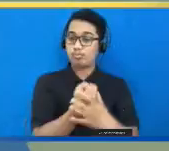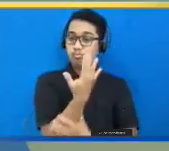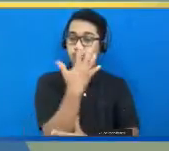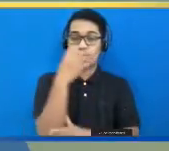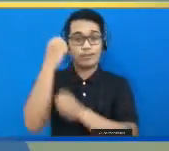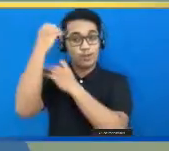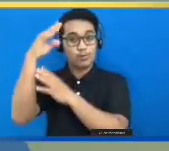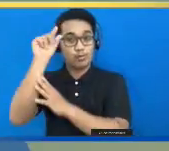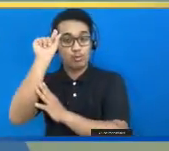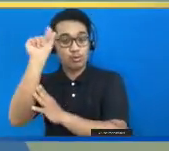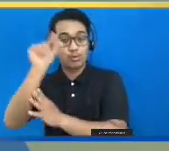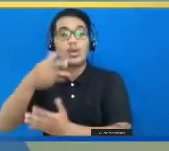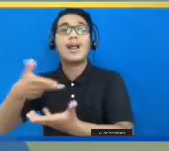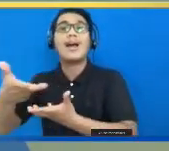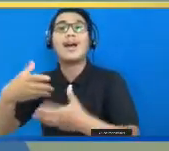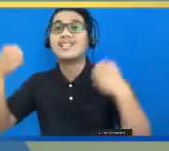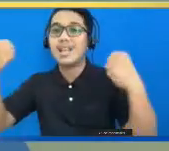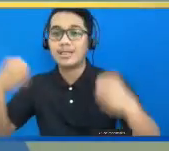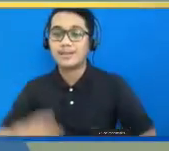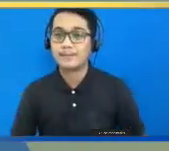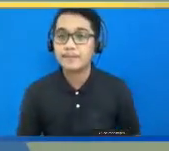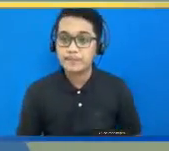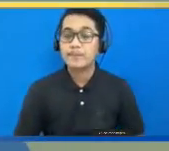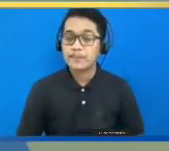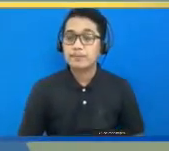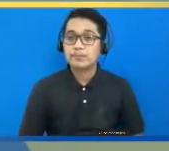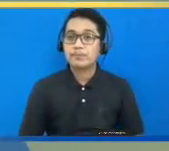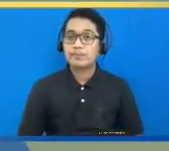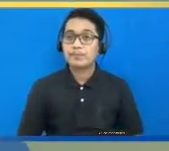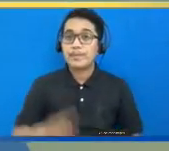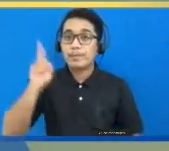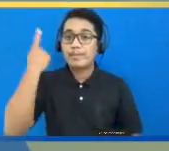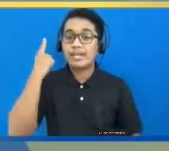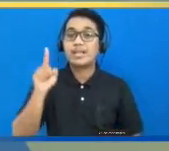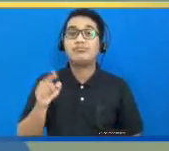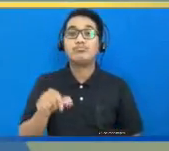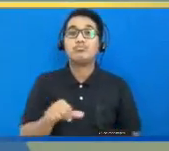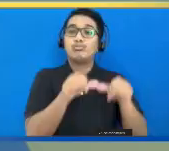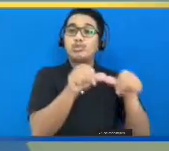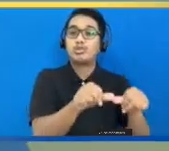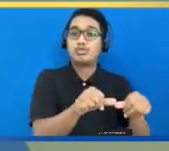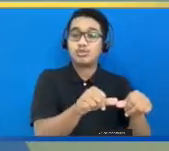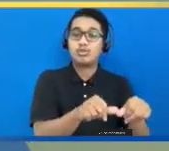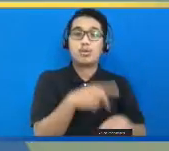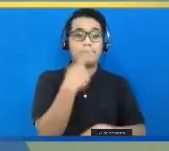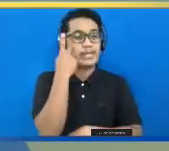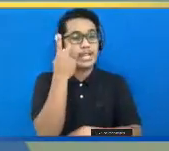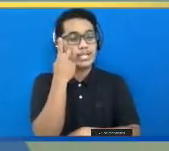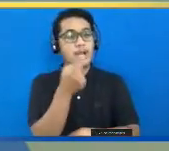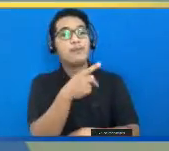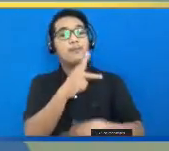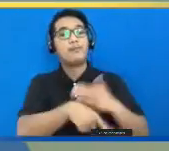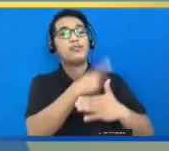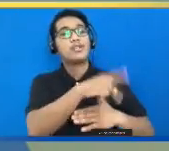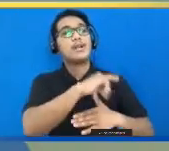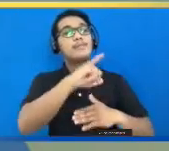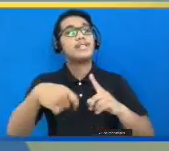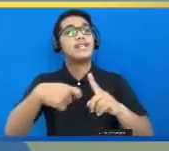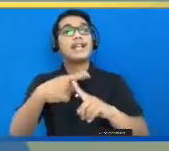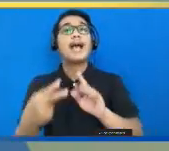pelayanan kesehatan tersebut pemerintah juga akan kita menjaga kesinambungan program PKN